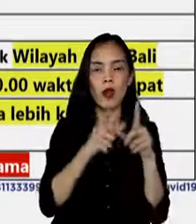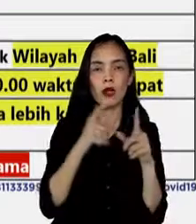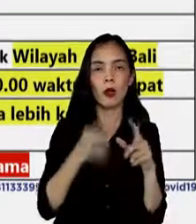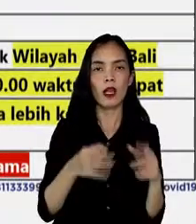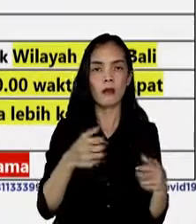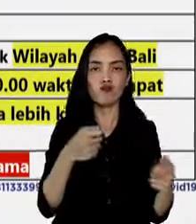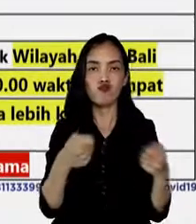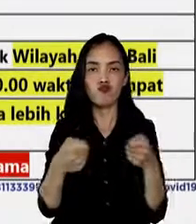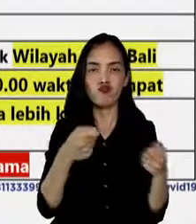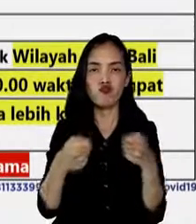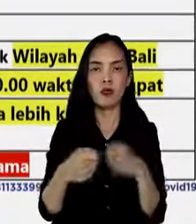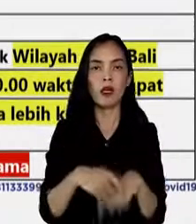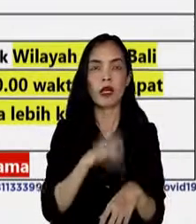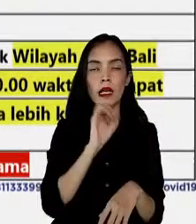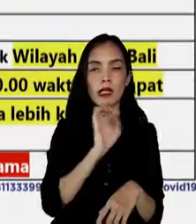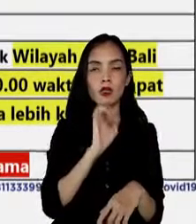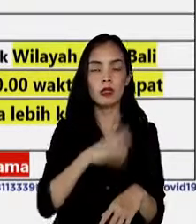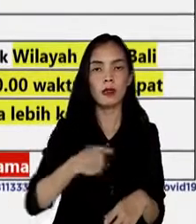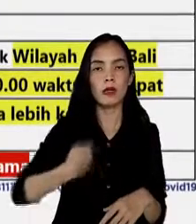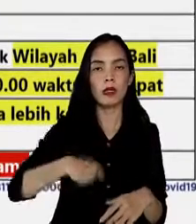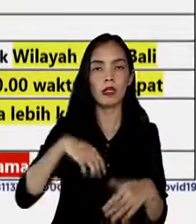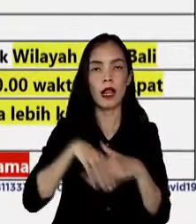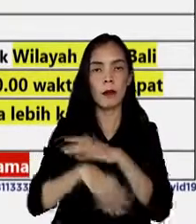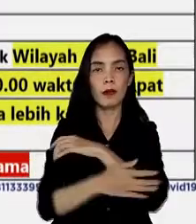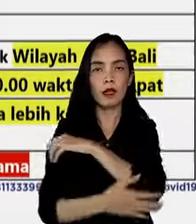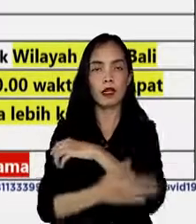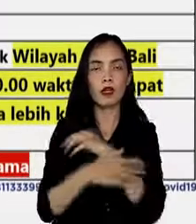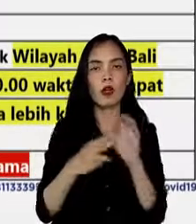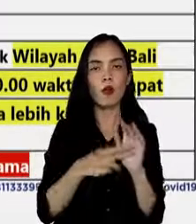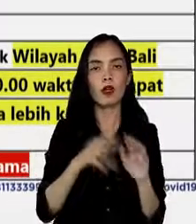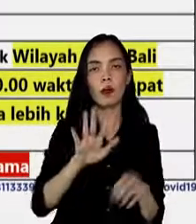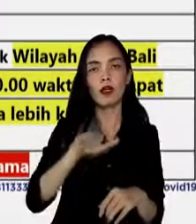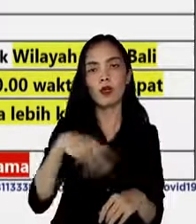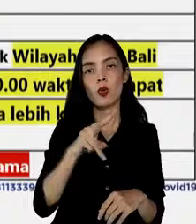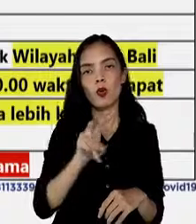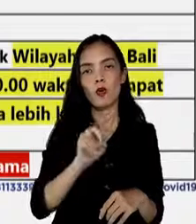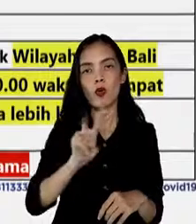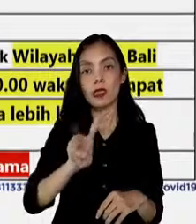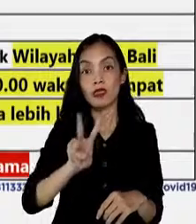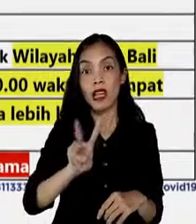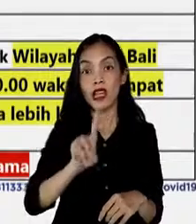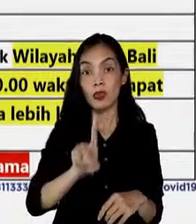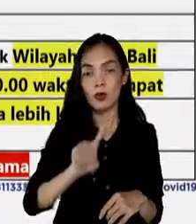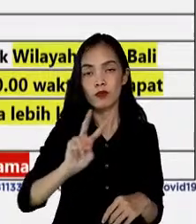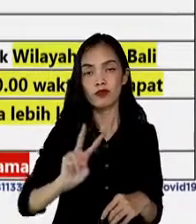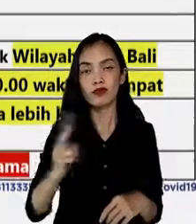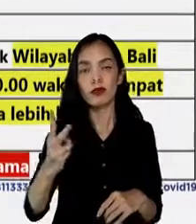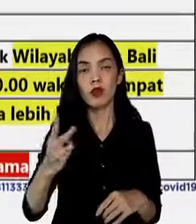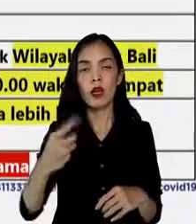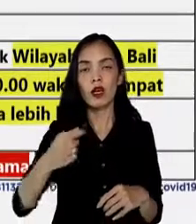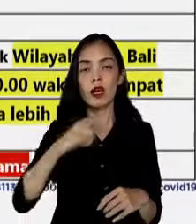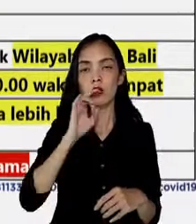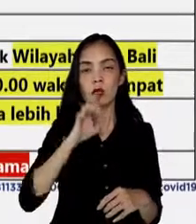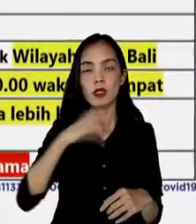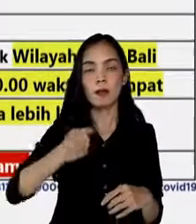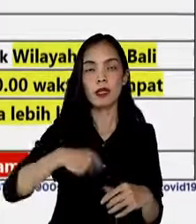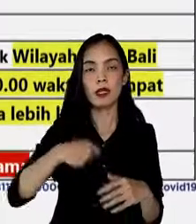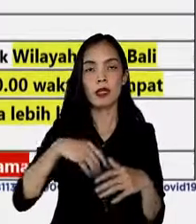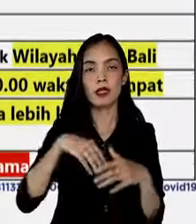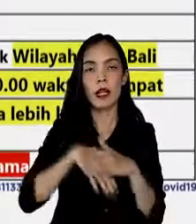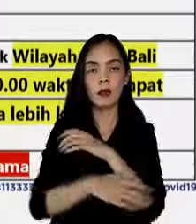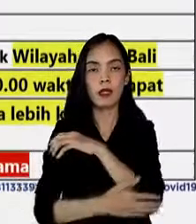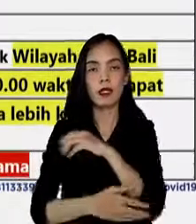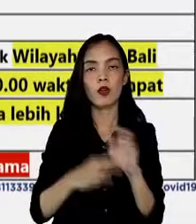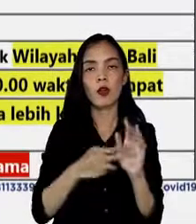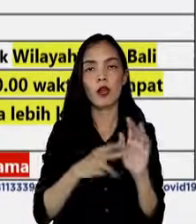Menteri Dalam Negeri Nomor 25 tahun 2021 diperbaharui menjadi instruksi Menteri Dalam Negeri Nomor 28